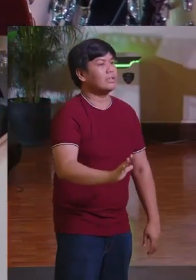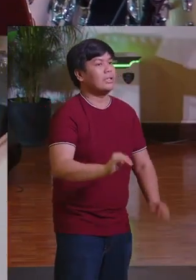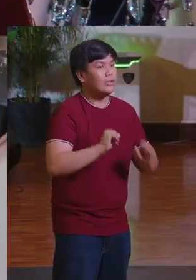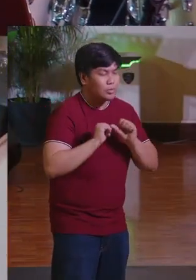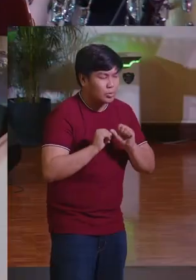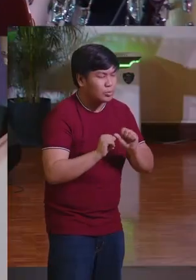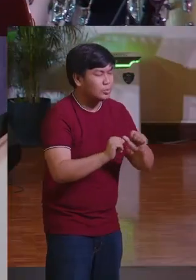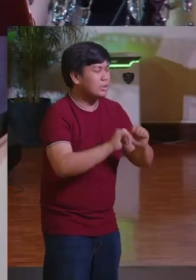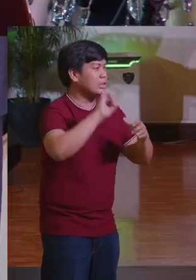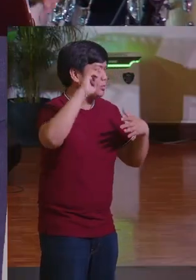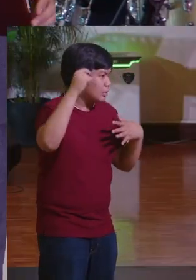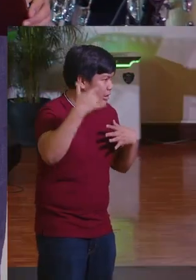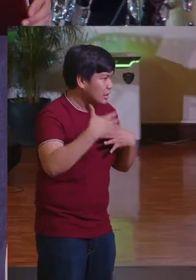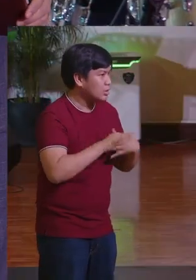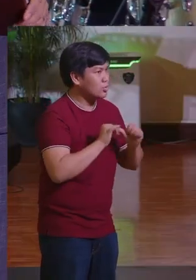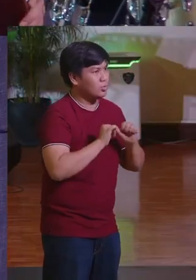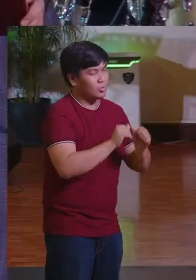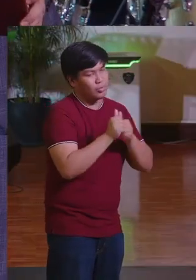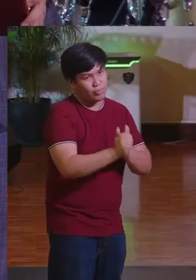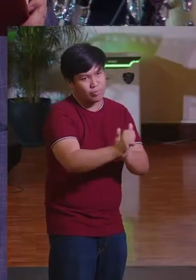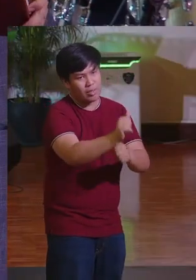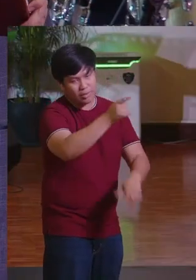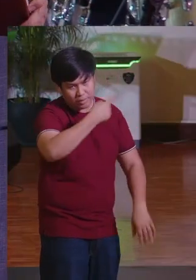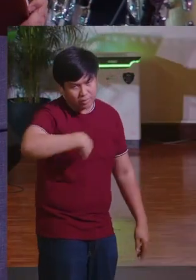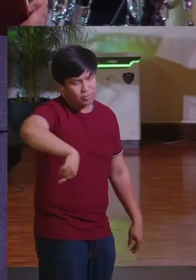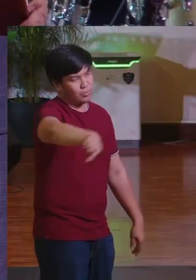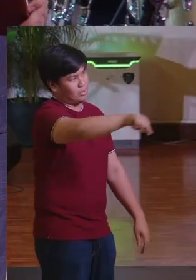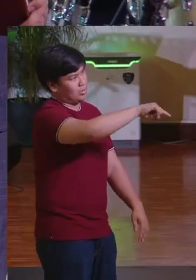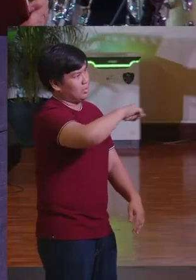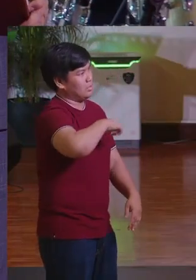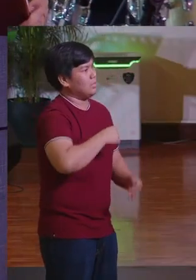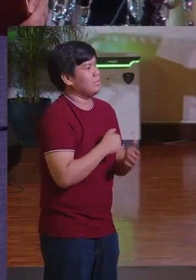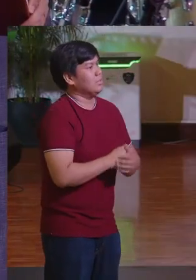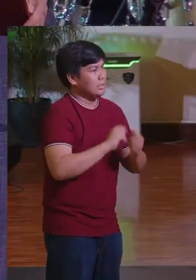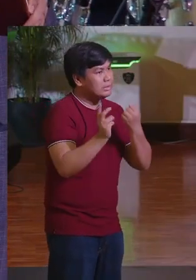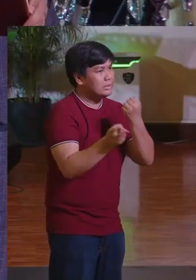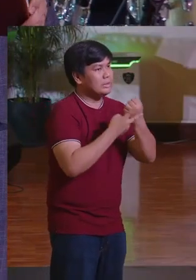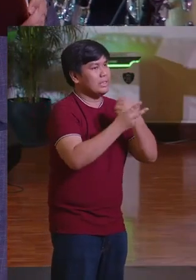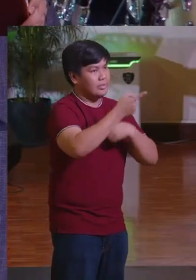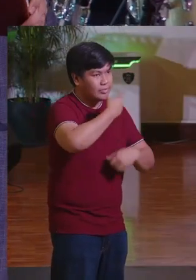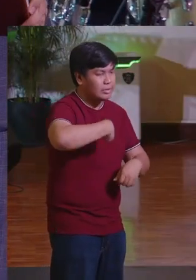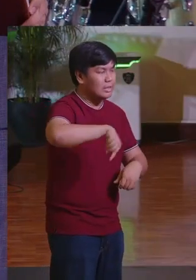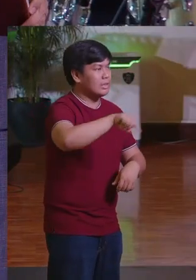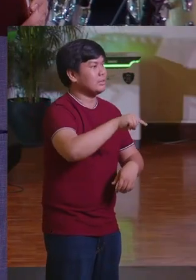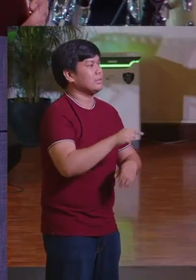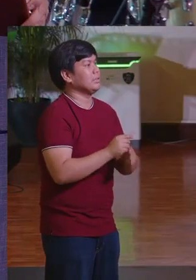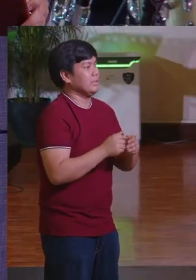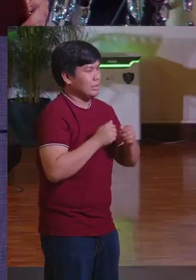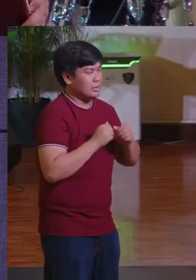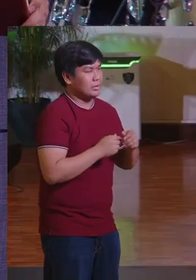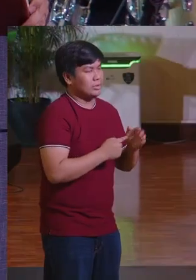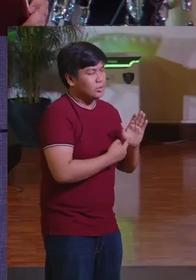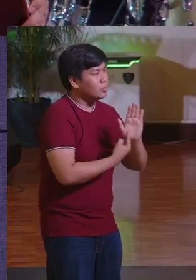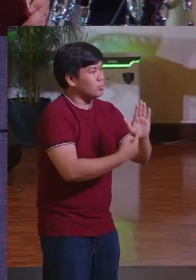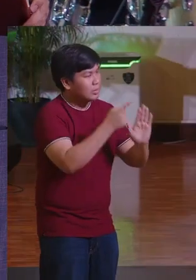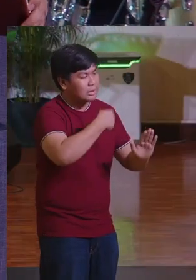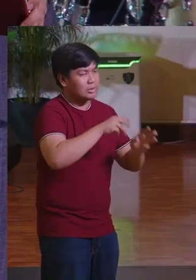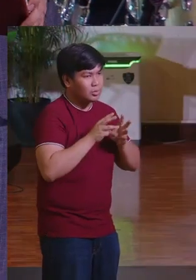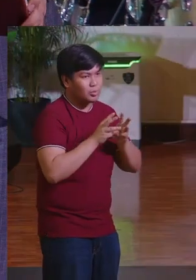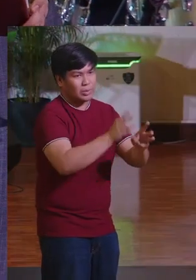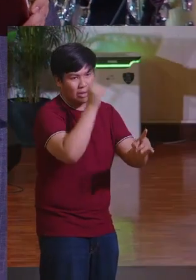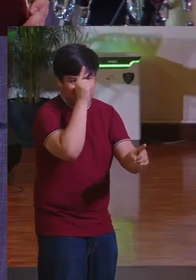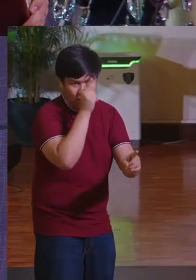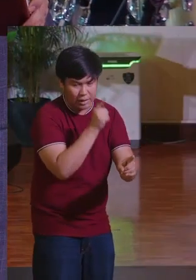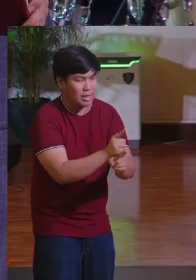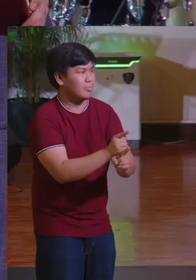relentless grace will continue to pursue you, to retrieve us and lead us back to the path that He wants